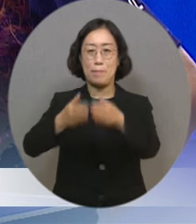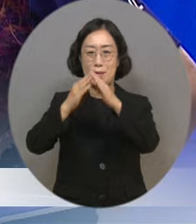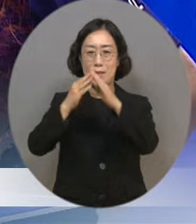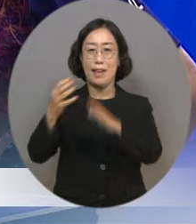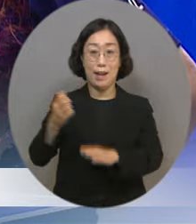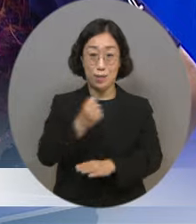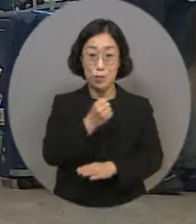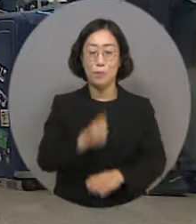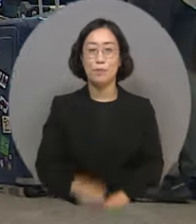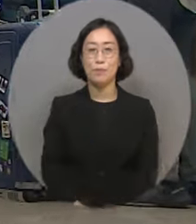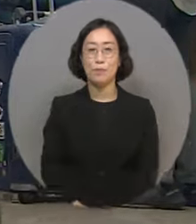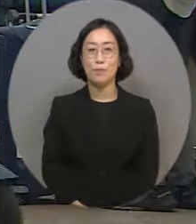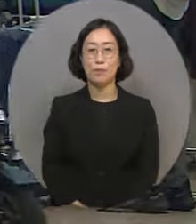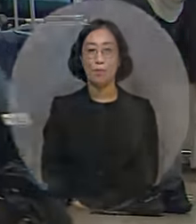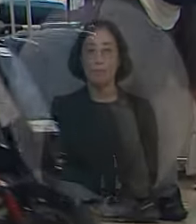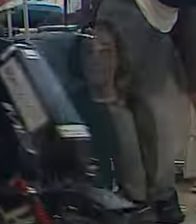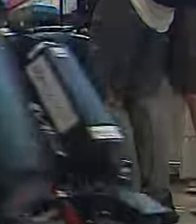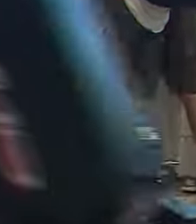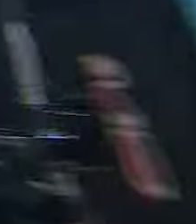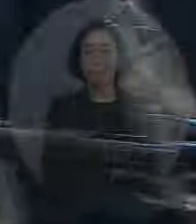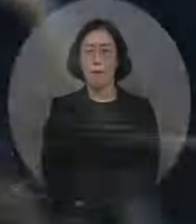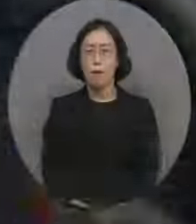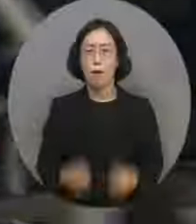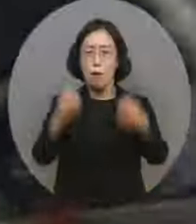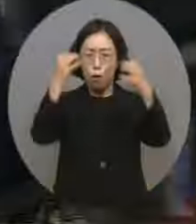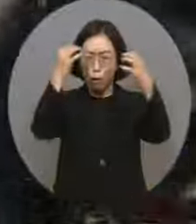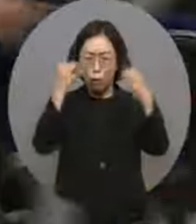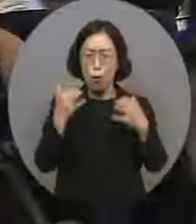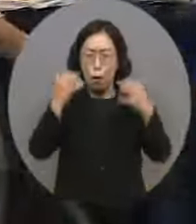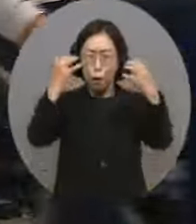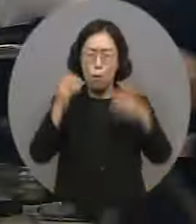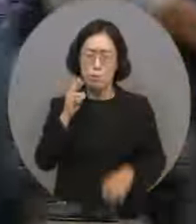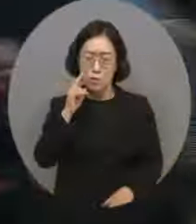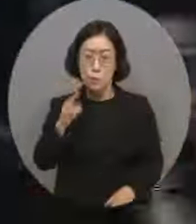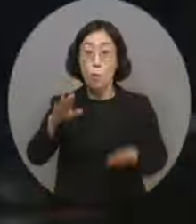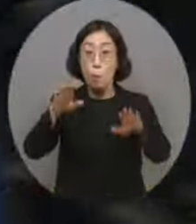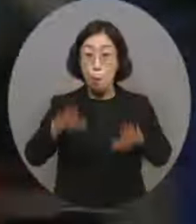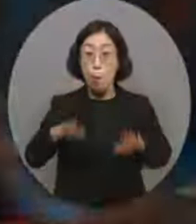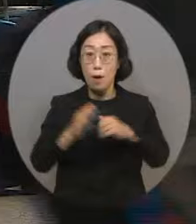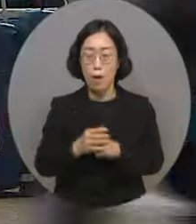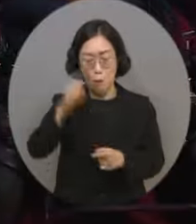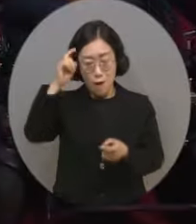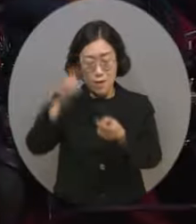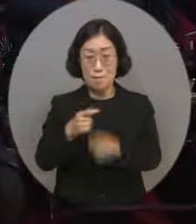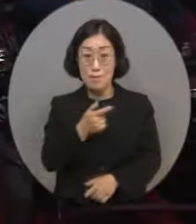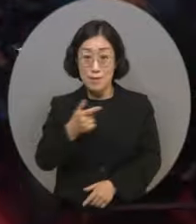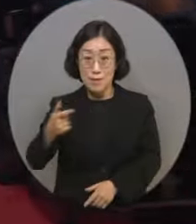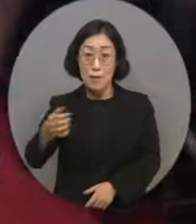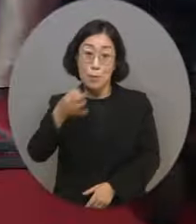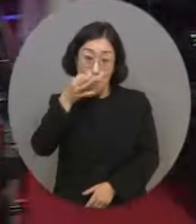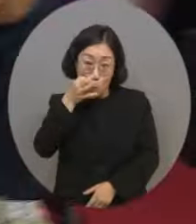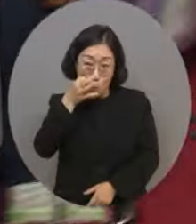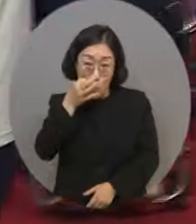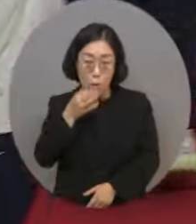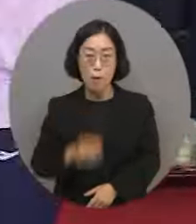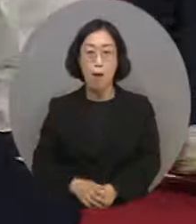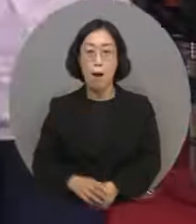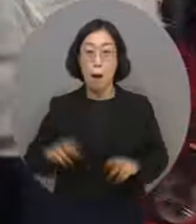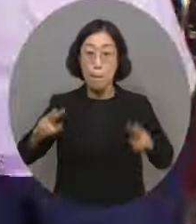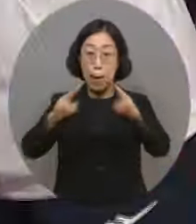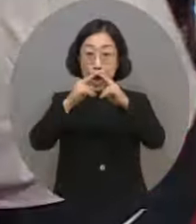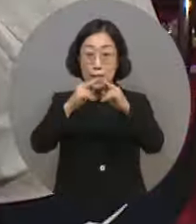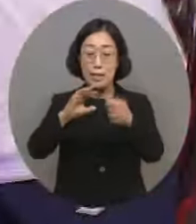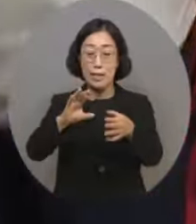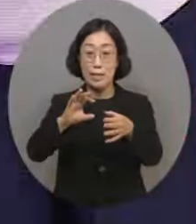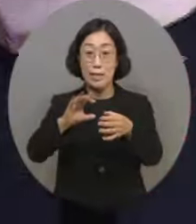소개합니다. 어느 때보다 무더웠던 올해 여름. 모두의 관심 속에 열린 2024 파리 패럴림픽이